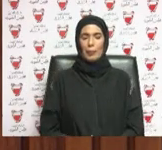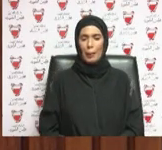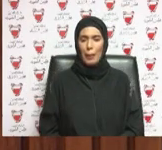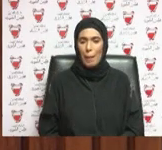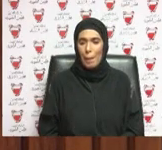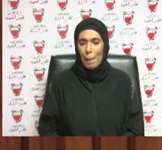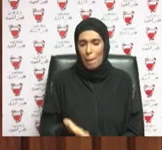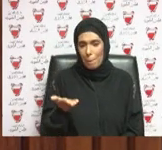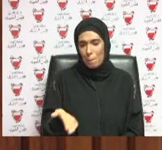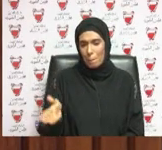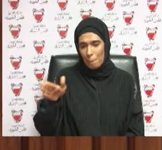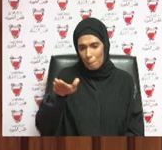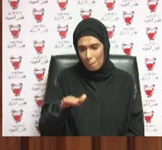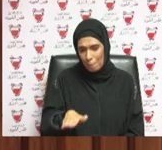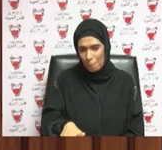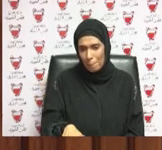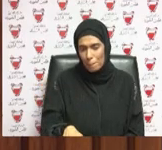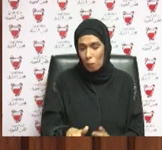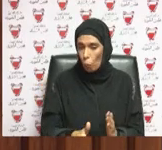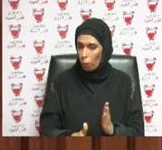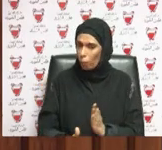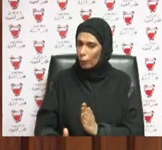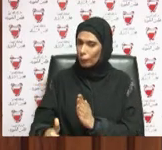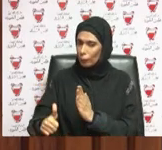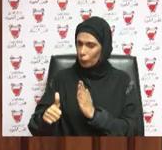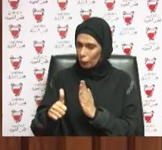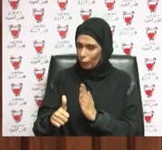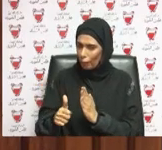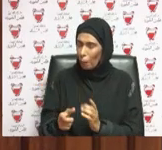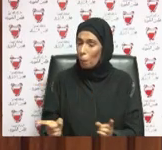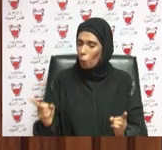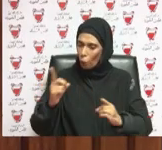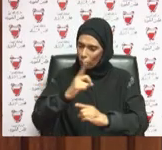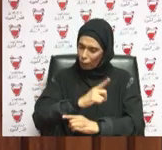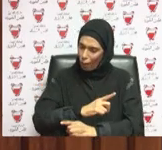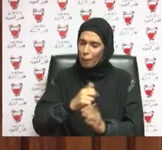إذا مات منا سيد قام سيد.